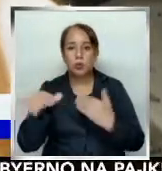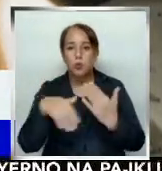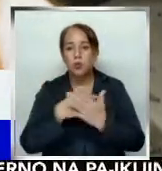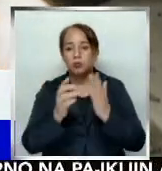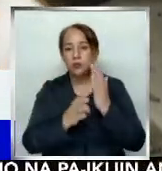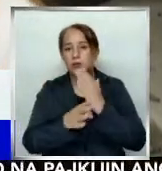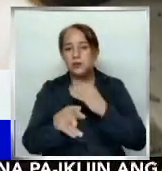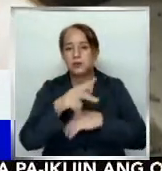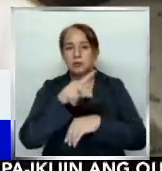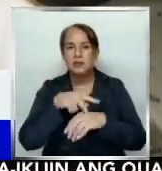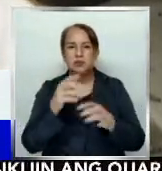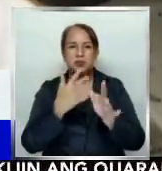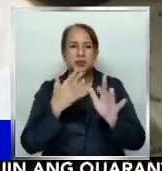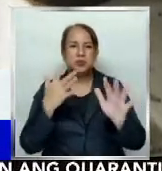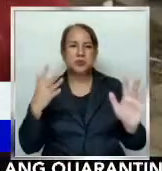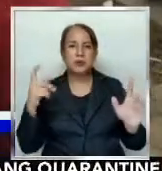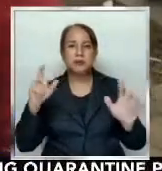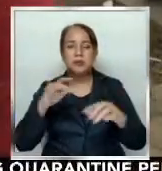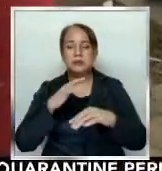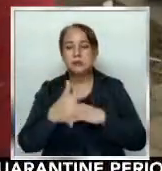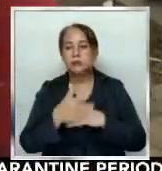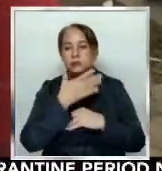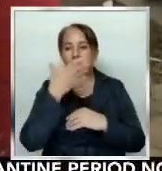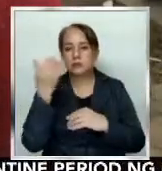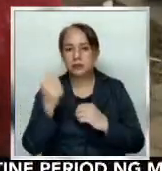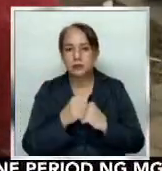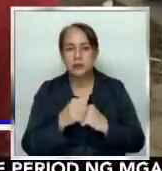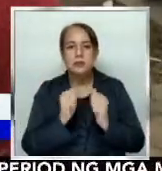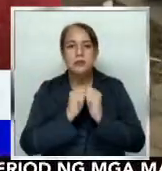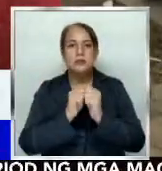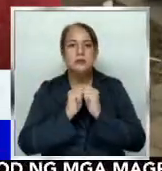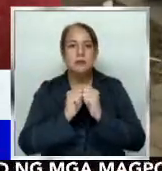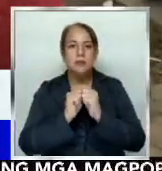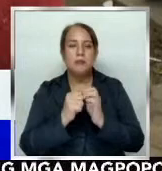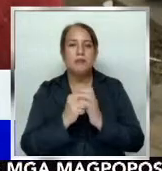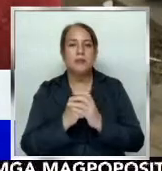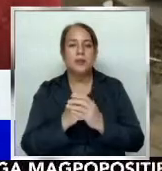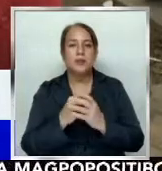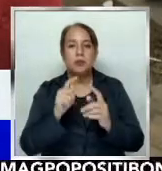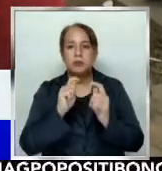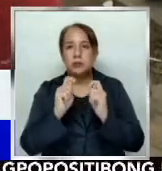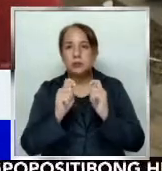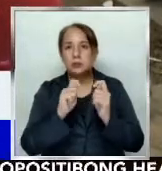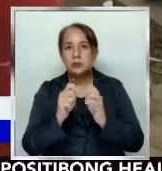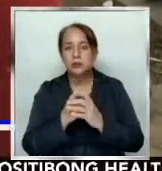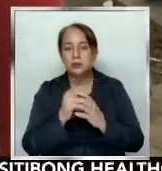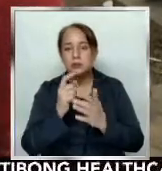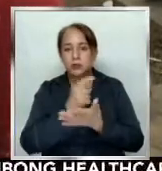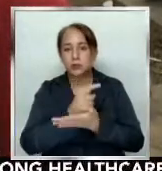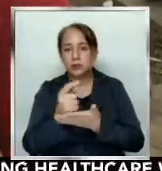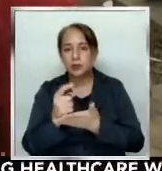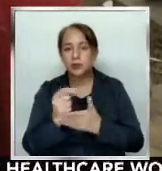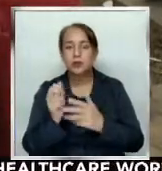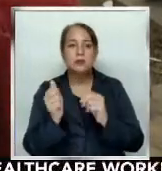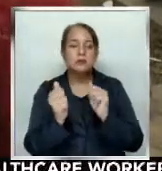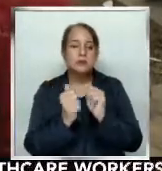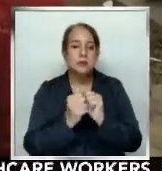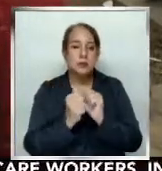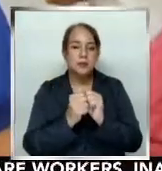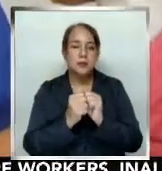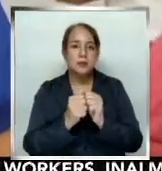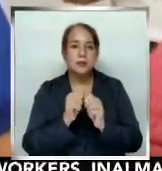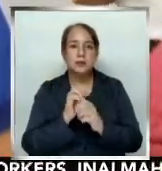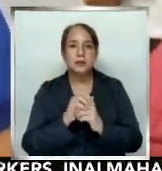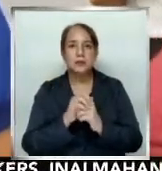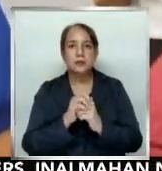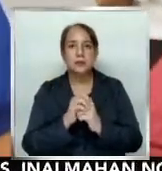pila. Dapat po sana mas early, mas better. Sama-sama na lang yung alba for transaction ngayong week. Isasama na lang sa per day, ma'am, na isa